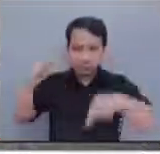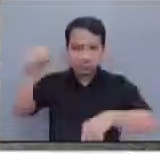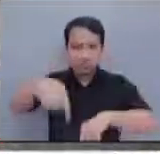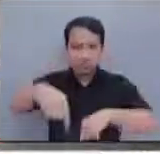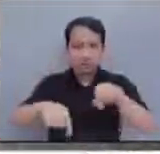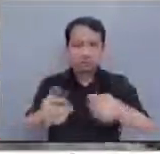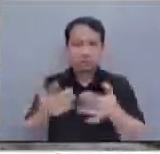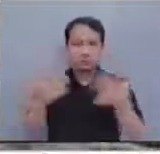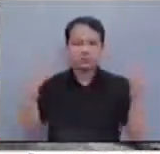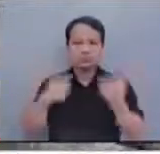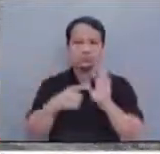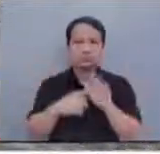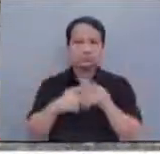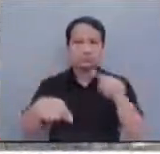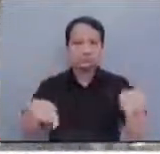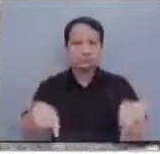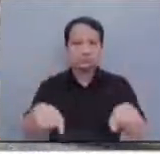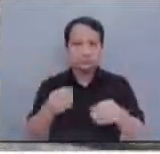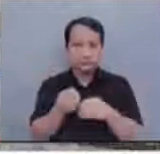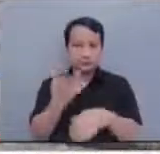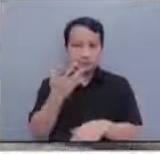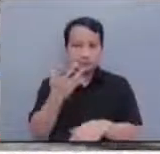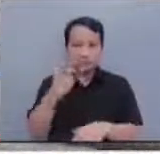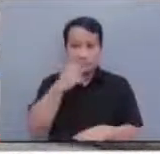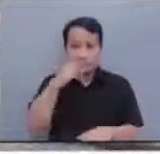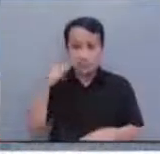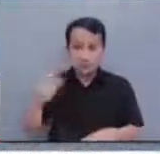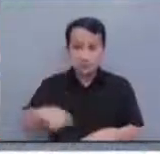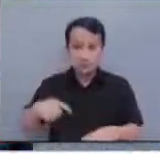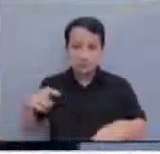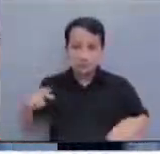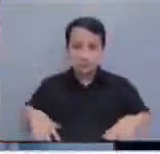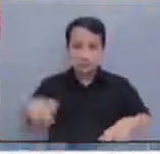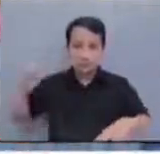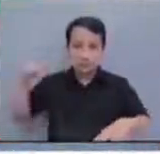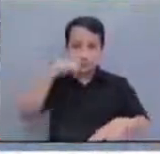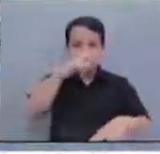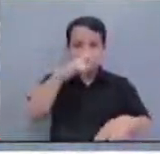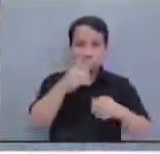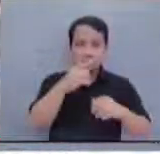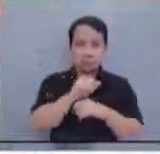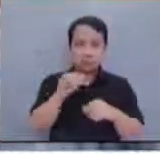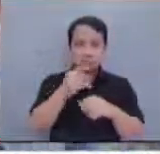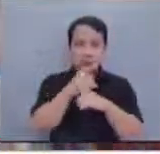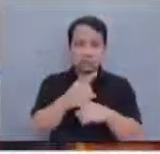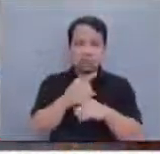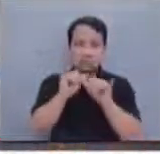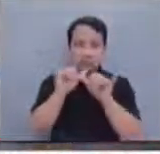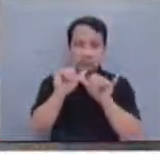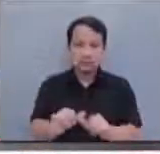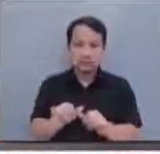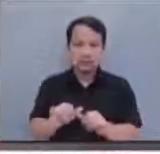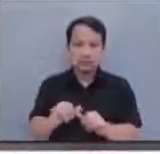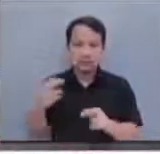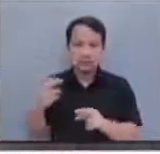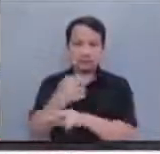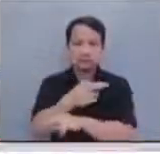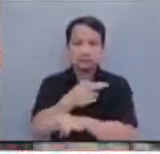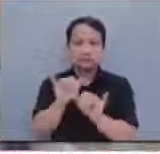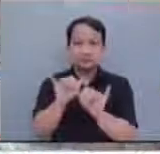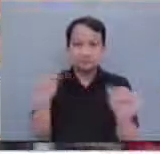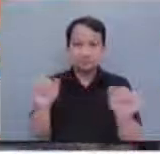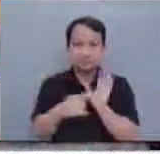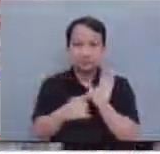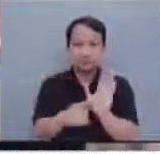iba ay napasabog ng Ukrainian Air Defense System. Ang bombang ginamit ng Russia ay kapareho rin